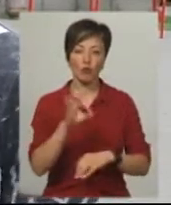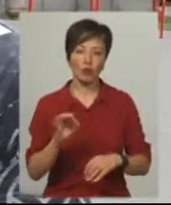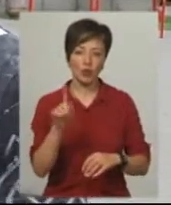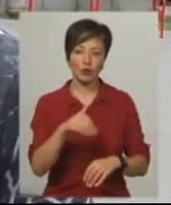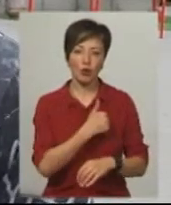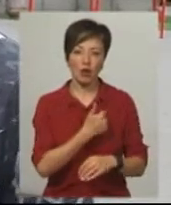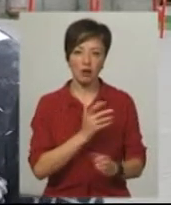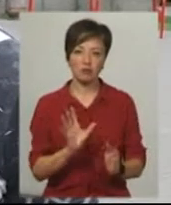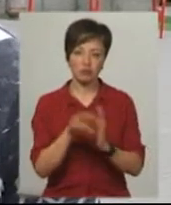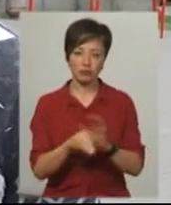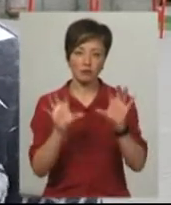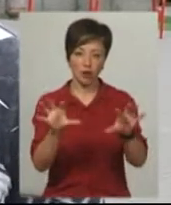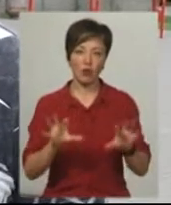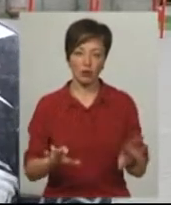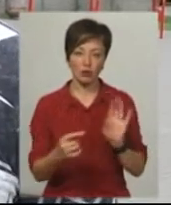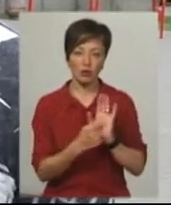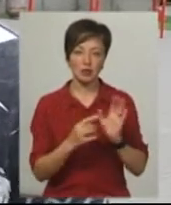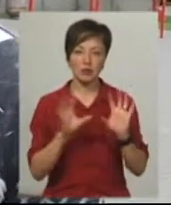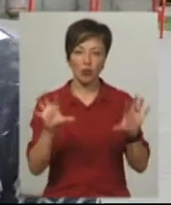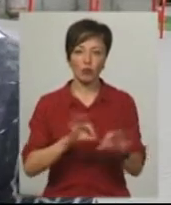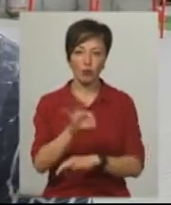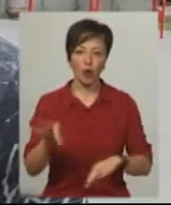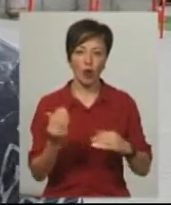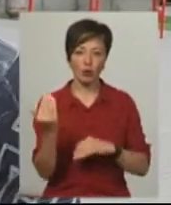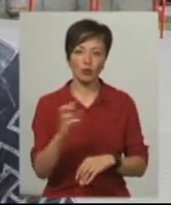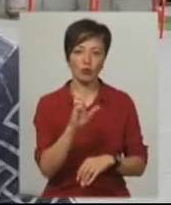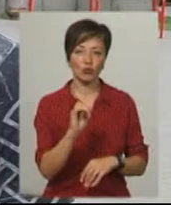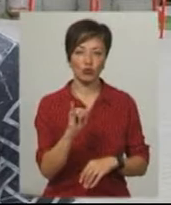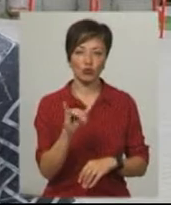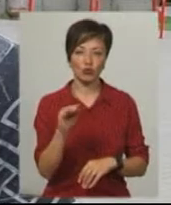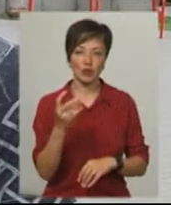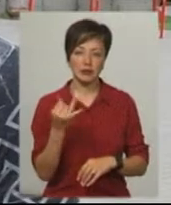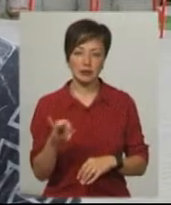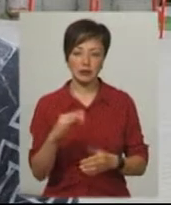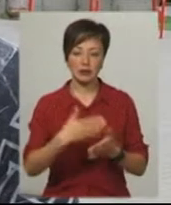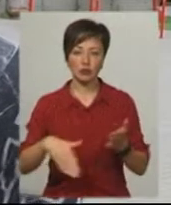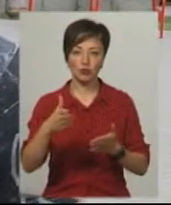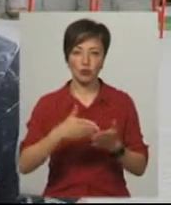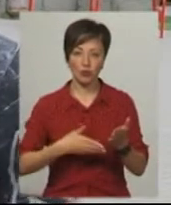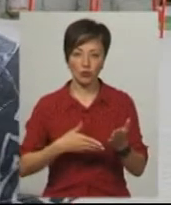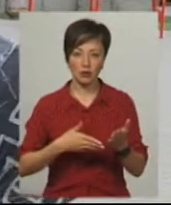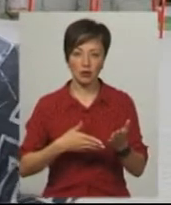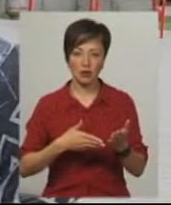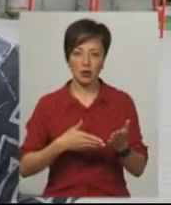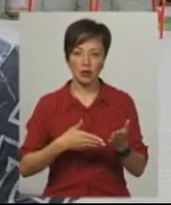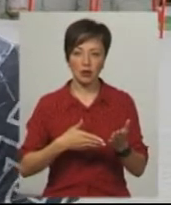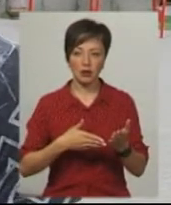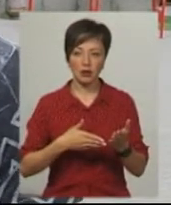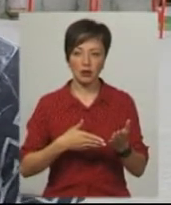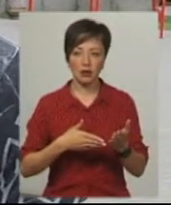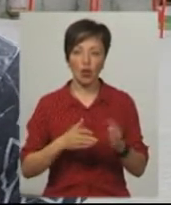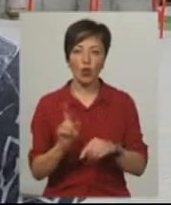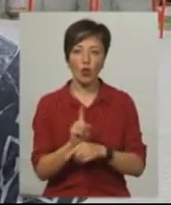хочуть імплементувати в законодавство, а саме законопроект Бужанського, де скасовуються ті норми закону